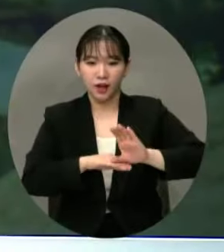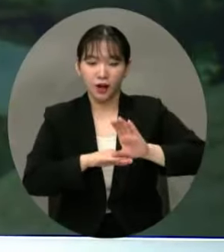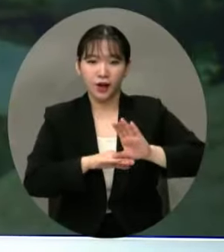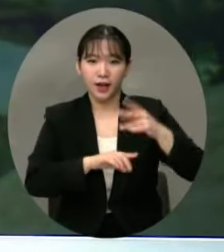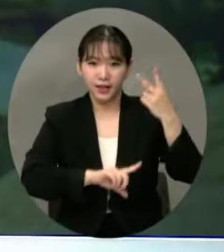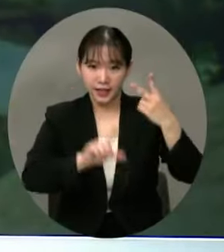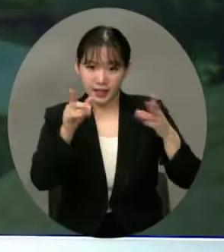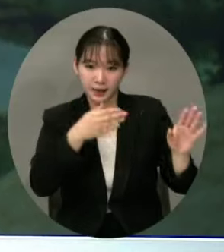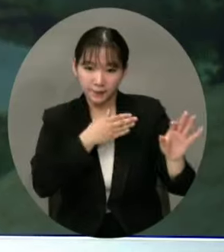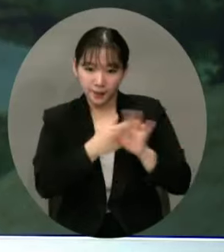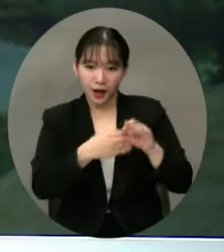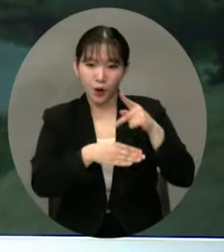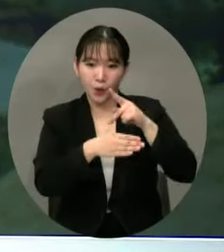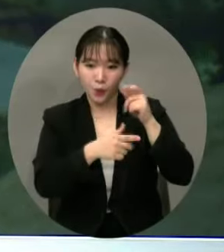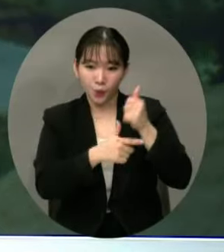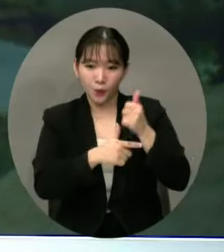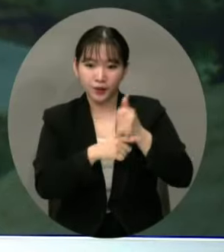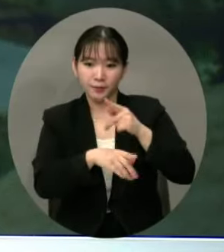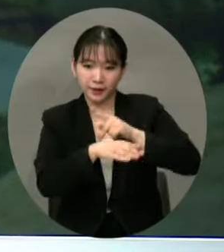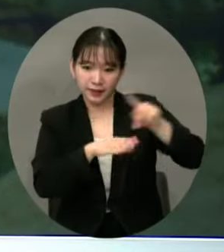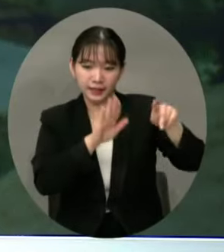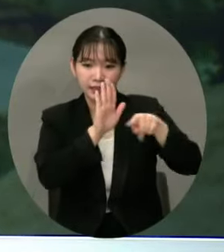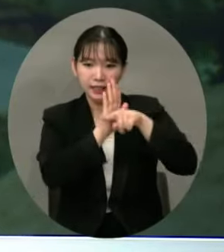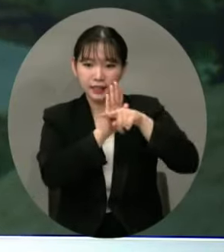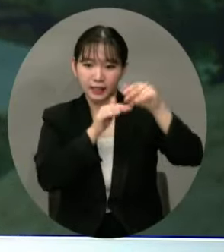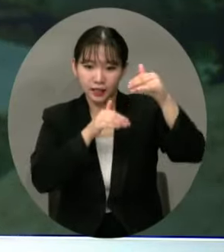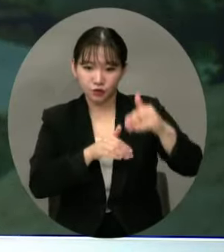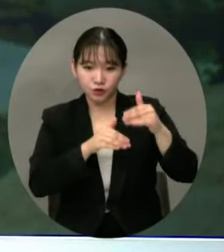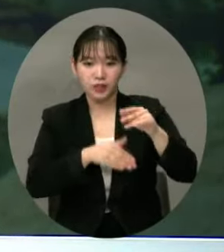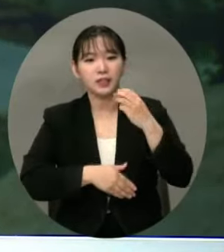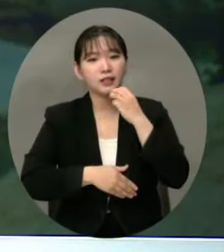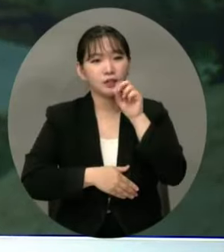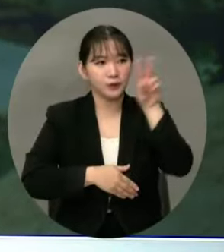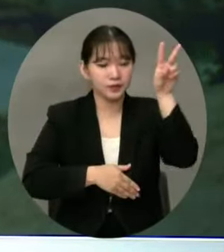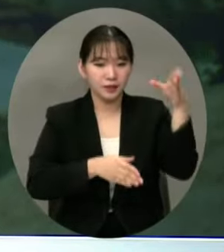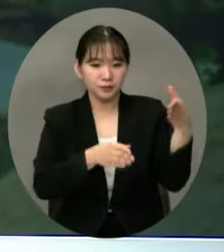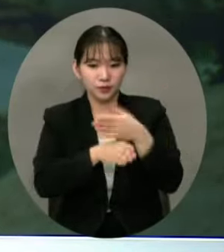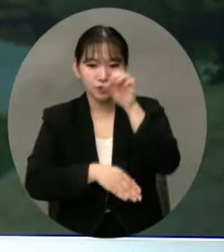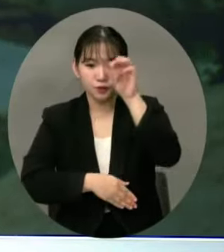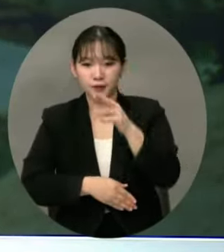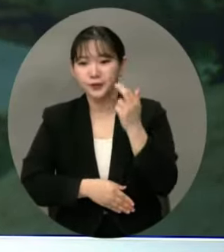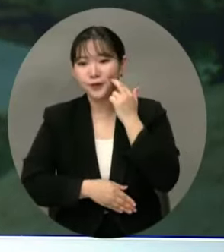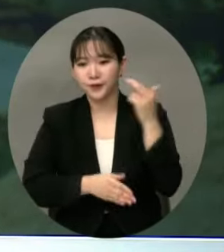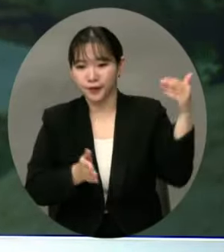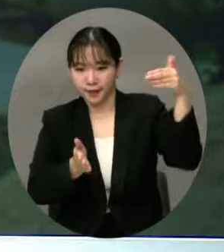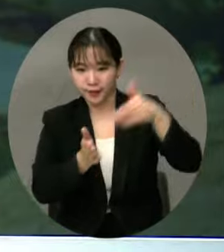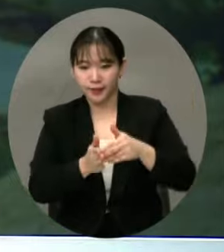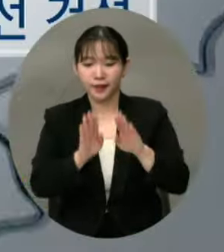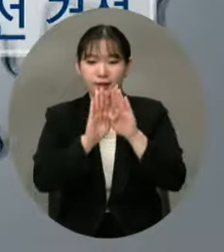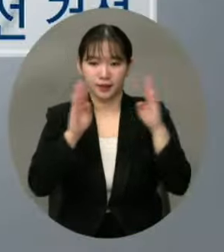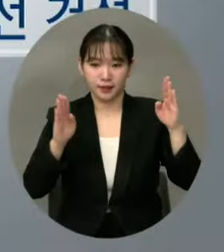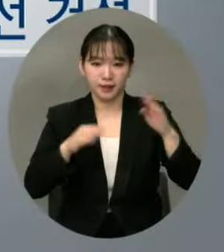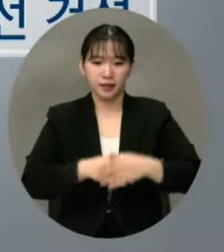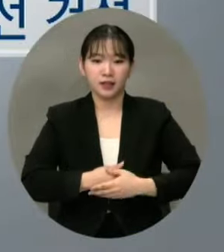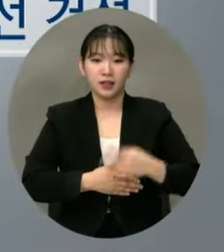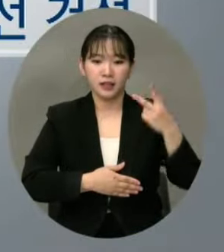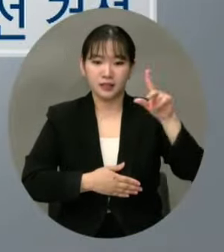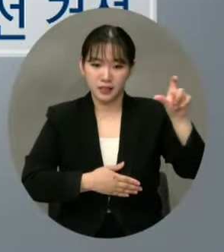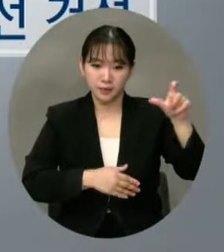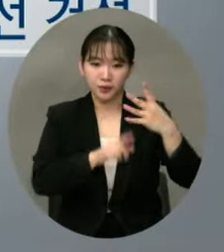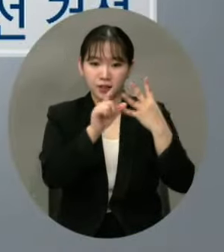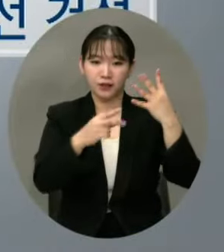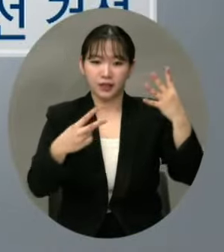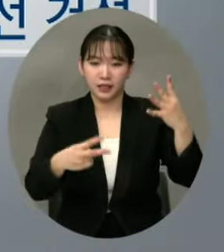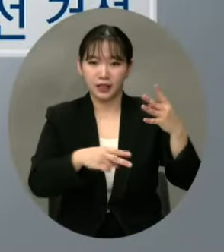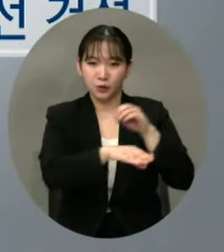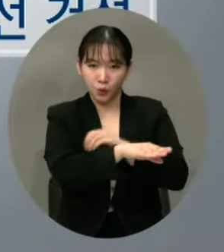달 2일이면 호남선 KTX 1단계 구간인 서울 용산에서 광주 송정역까지 개통됩니다. 2015년 4월